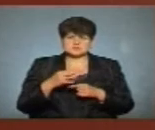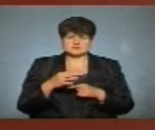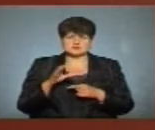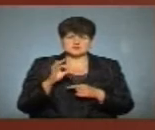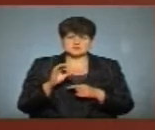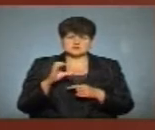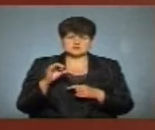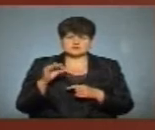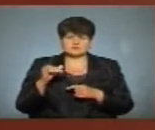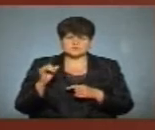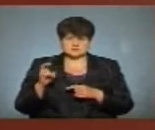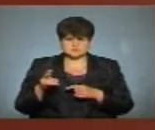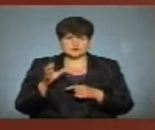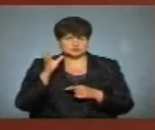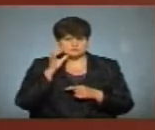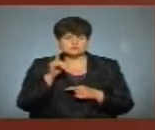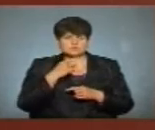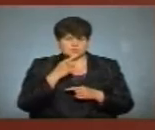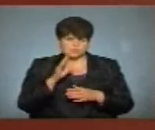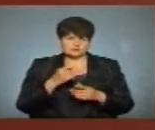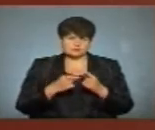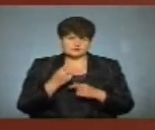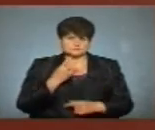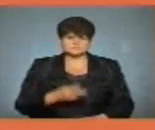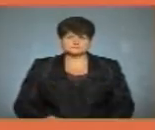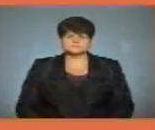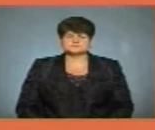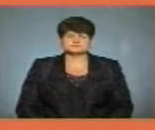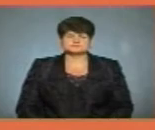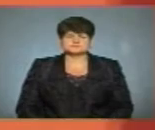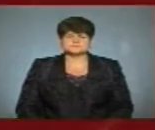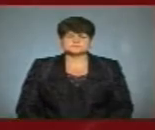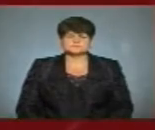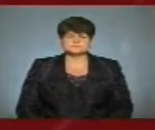Оксана Суфінська. Давайте послухаємо, що вона каже, потім повернемося.